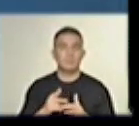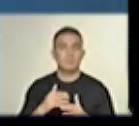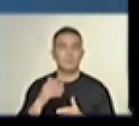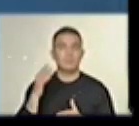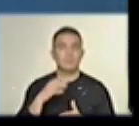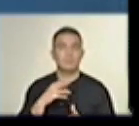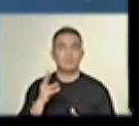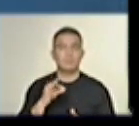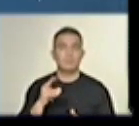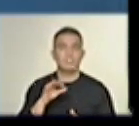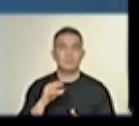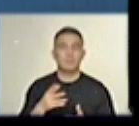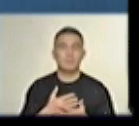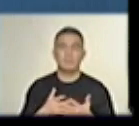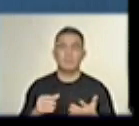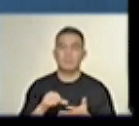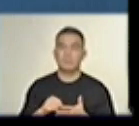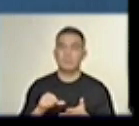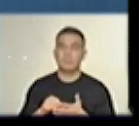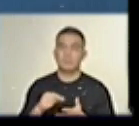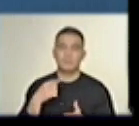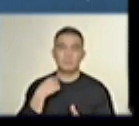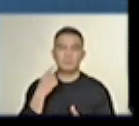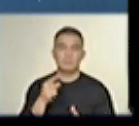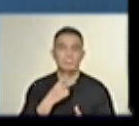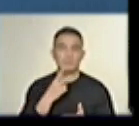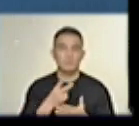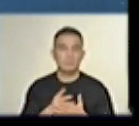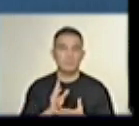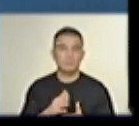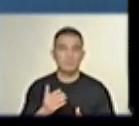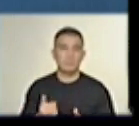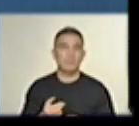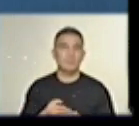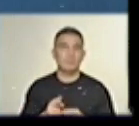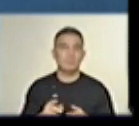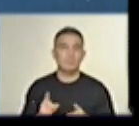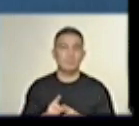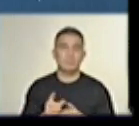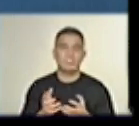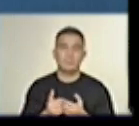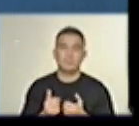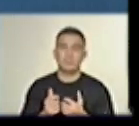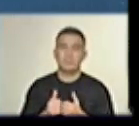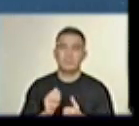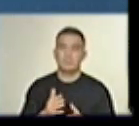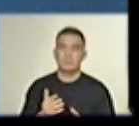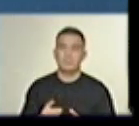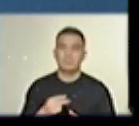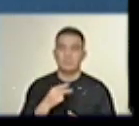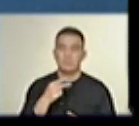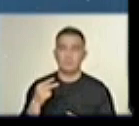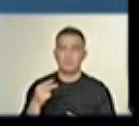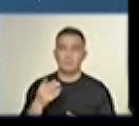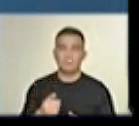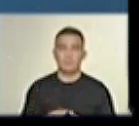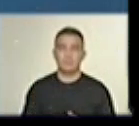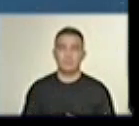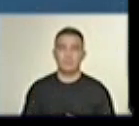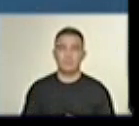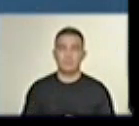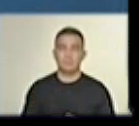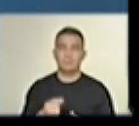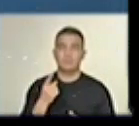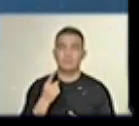modullar qatnashgan ifodani hisoblashni o'rgandik. Xuddi shunday buni ham hisoblaymiz. Demak, barobar